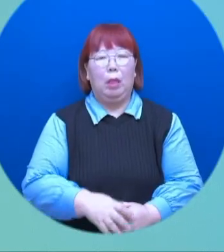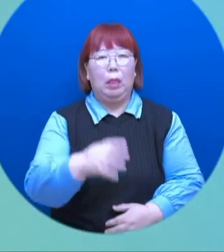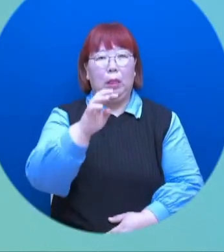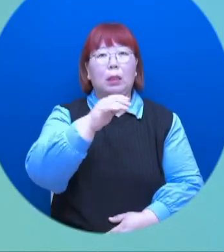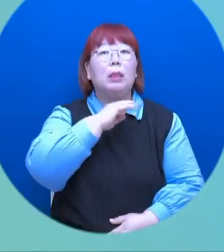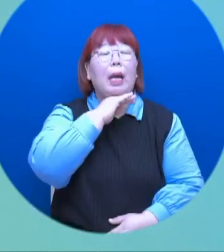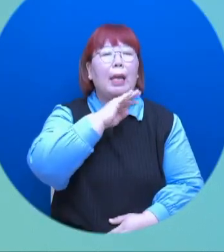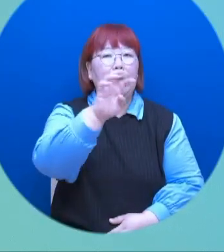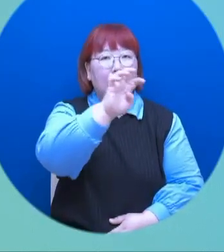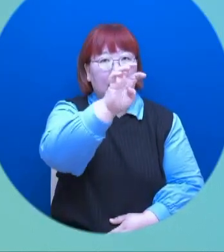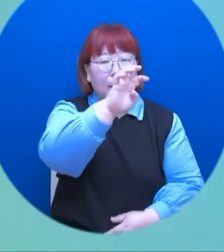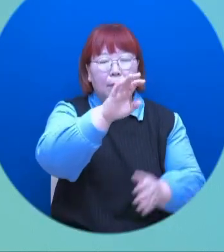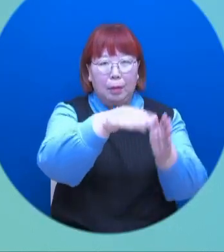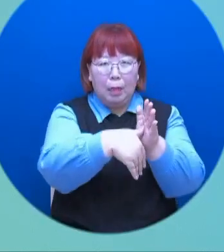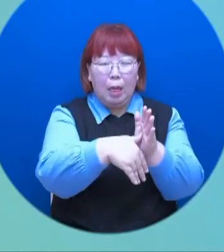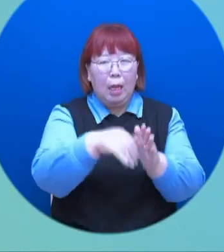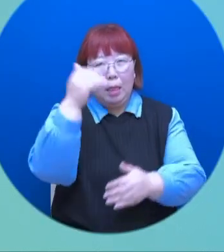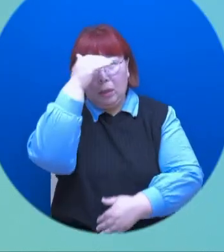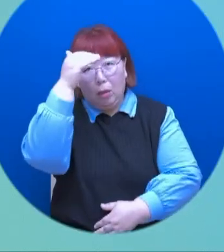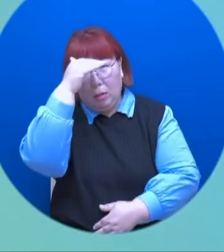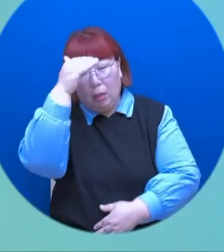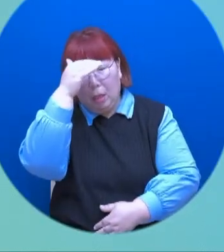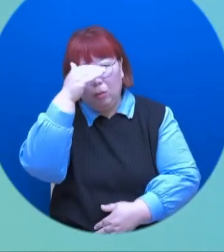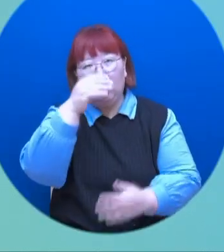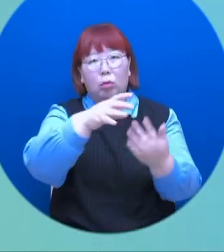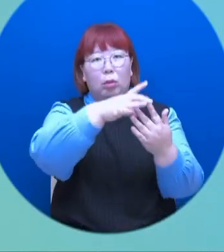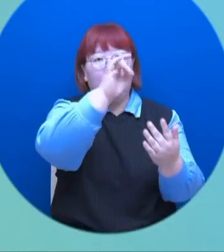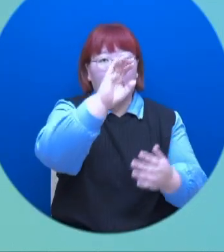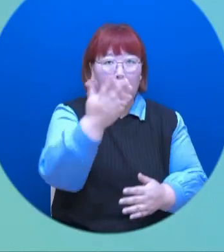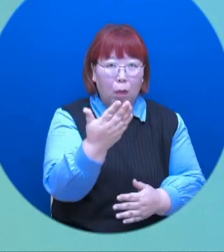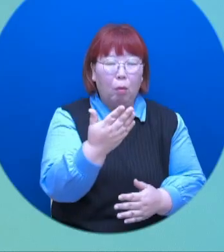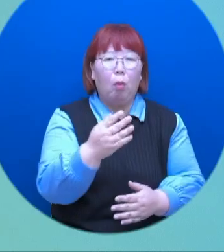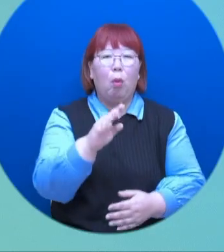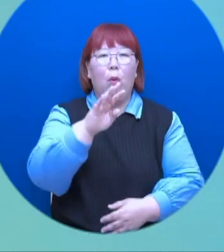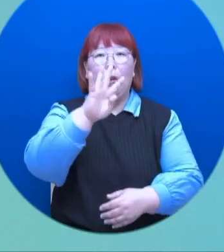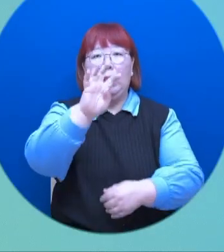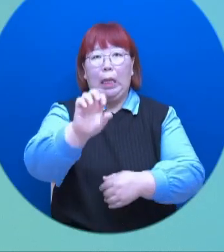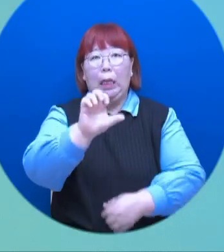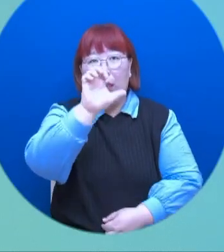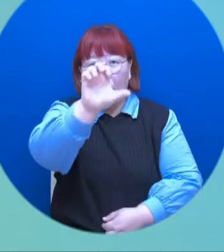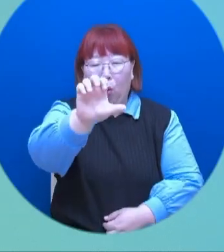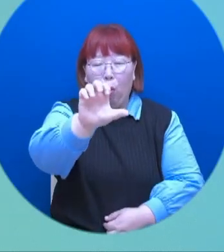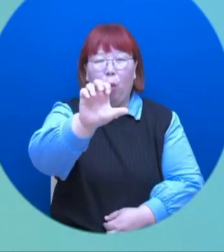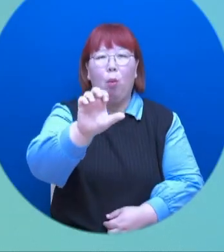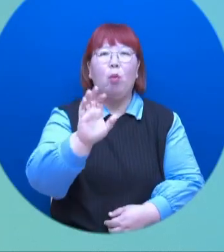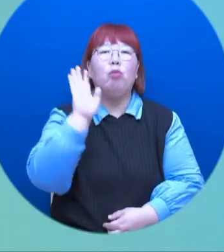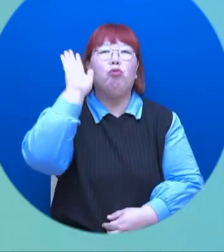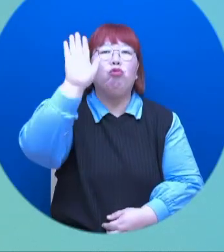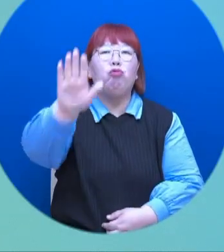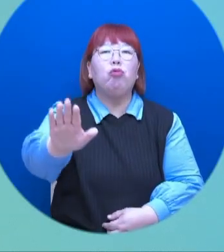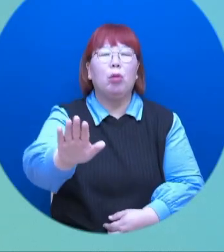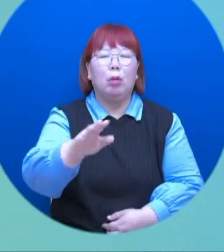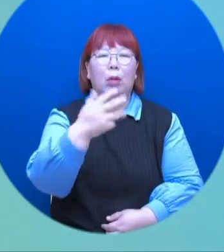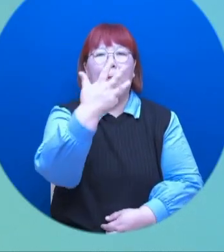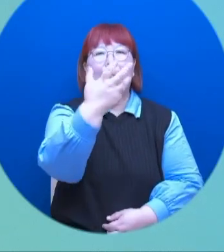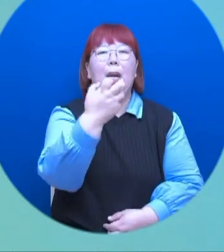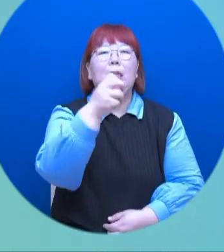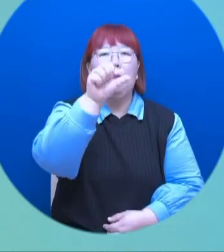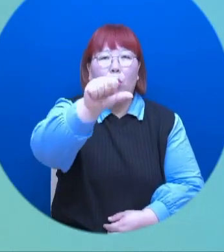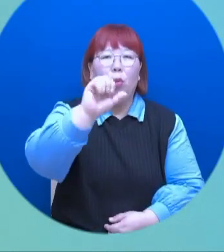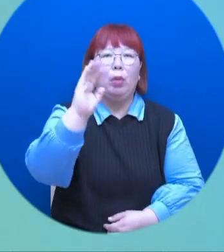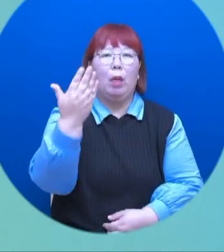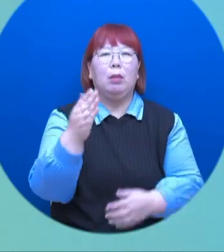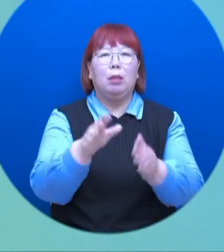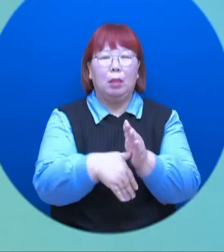40세에 정탐꾼으로 피택이 되어지고 45년이 지난 85세에 갈렙이